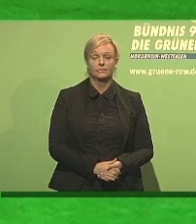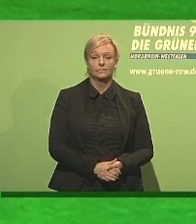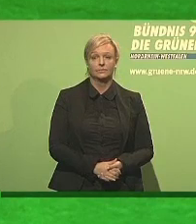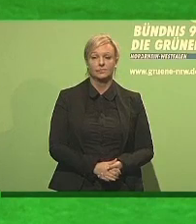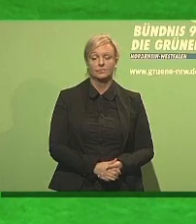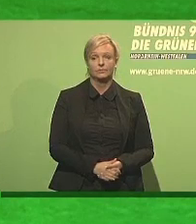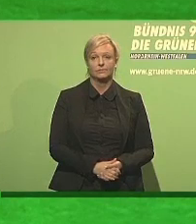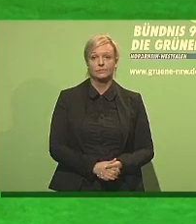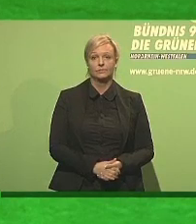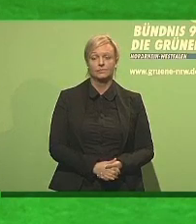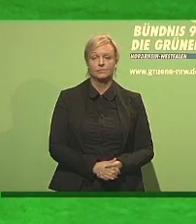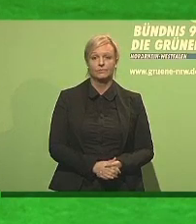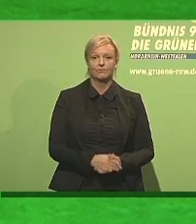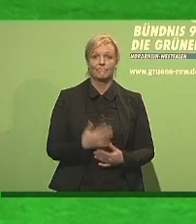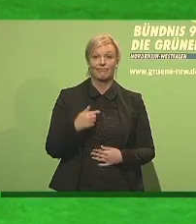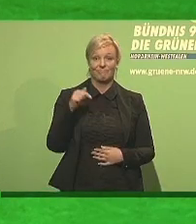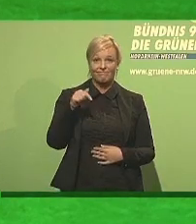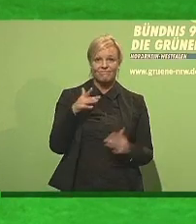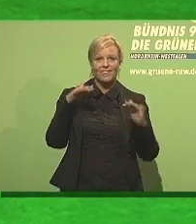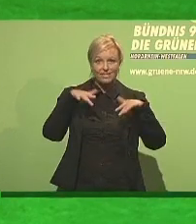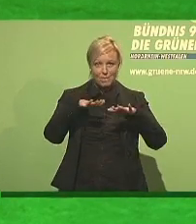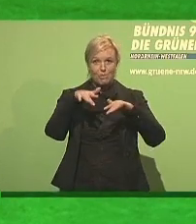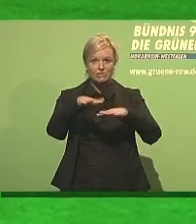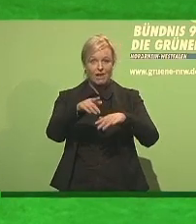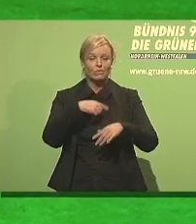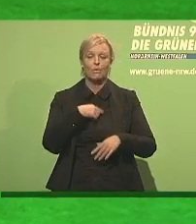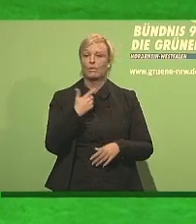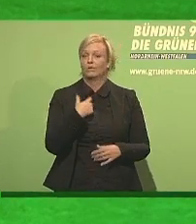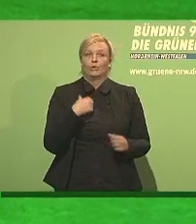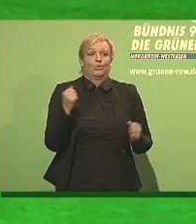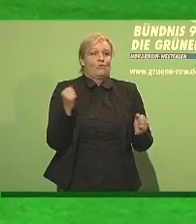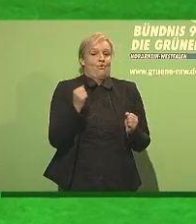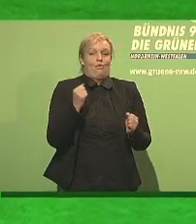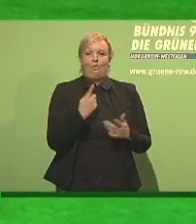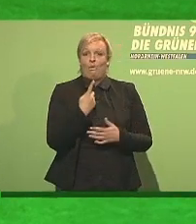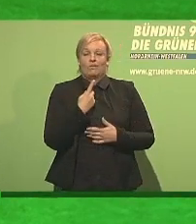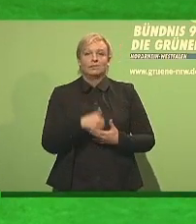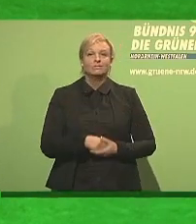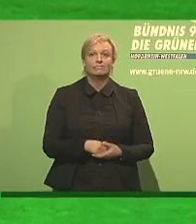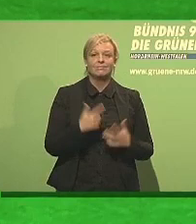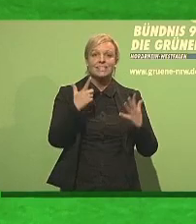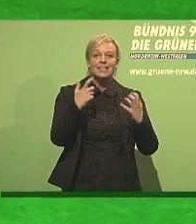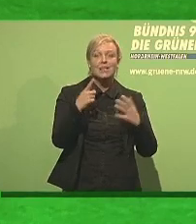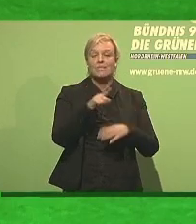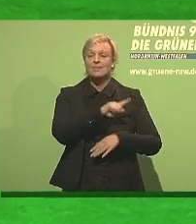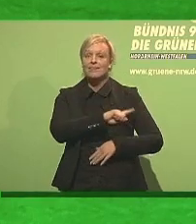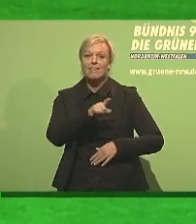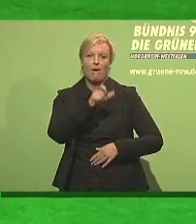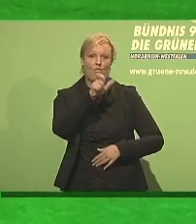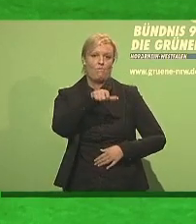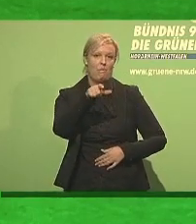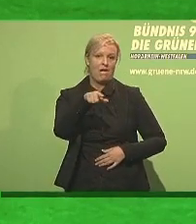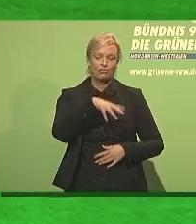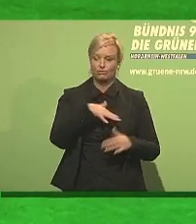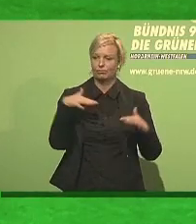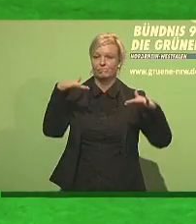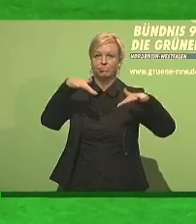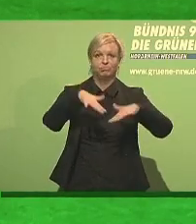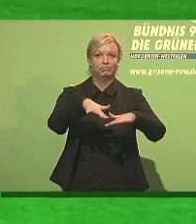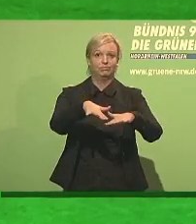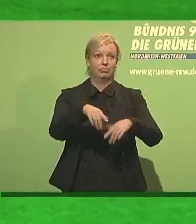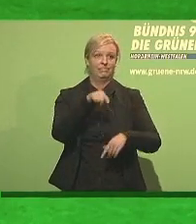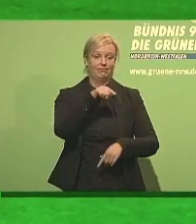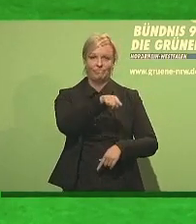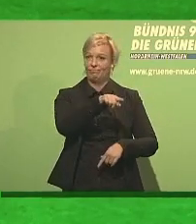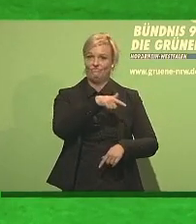Ich fand, diese Demo war deshalb ein starkes Zeichen, weil da 70.000 Menschen standen, die genau das nicht total